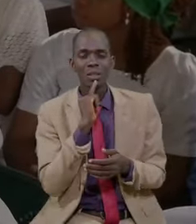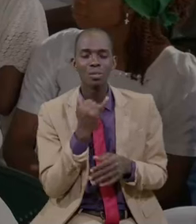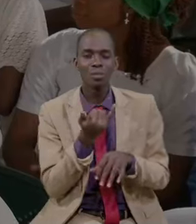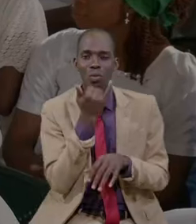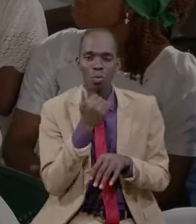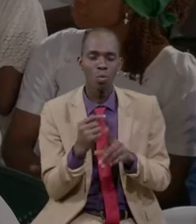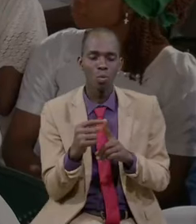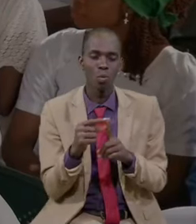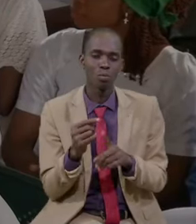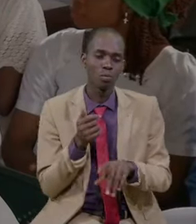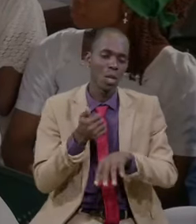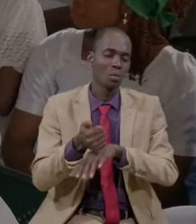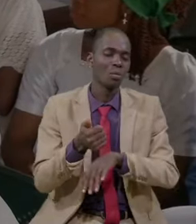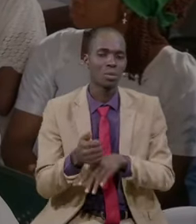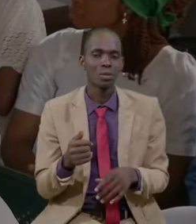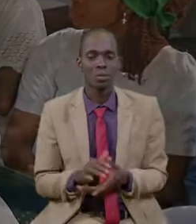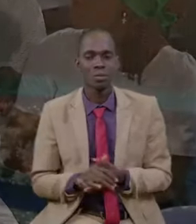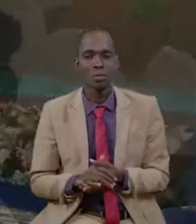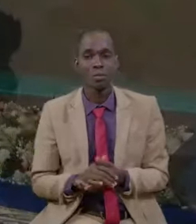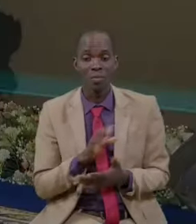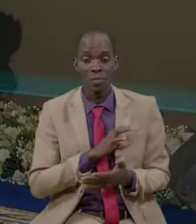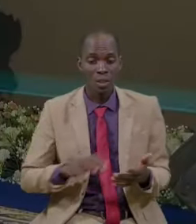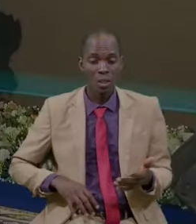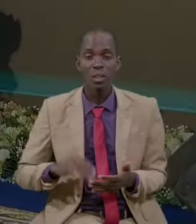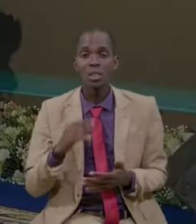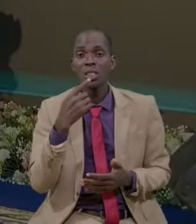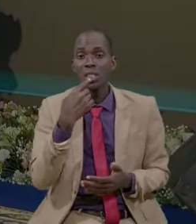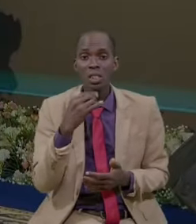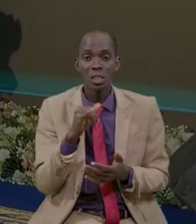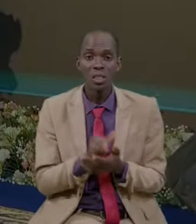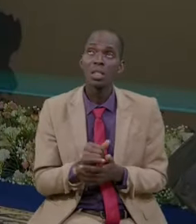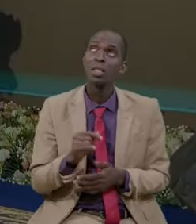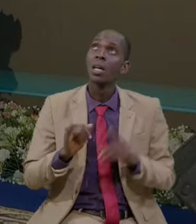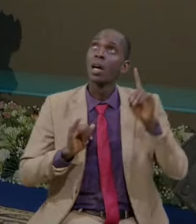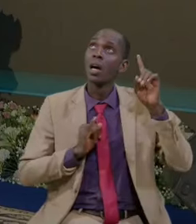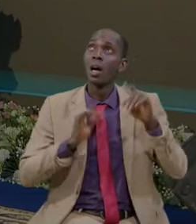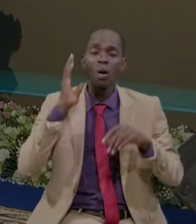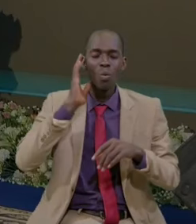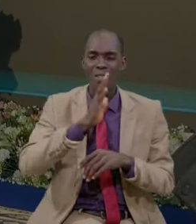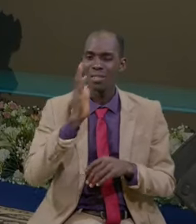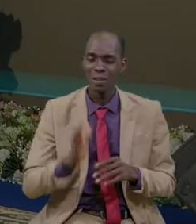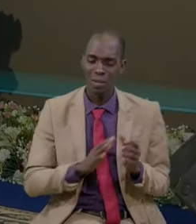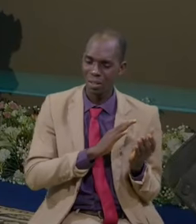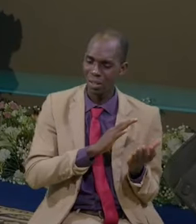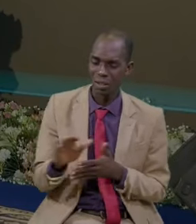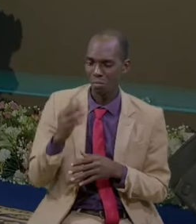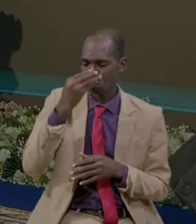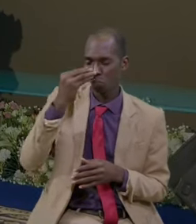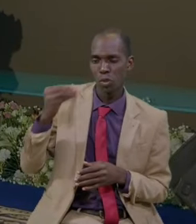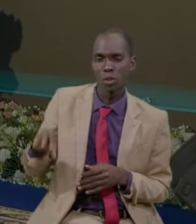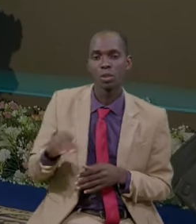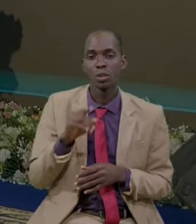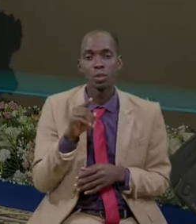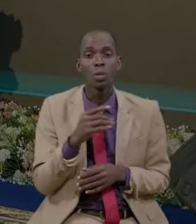là. Christ il dit, je ne t'abandonnerai pas, je ne te délaisserai pas. Et lui peut